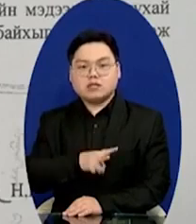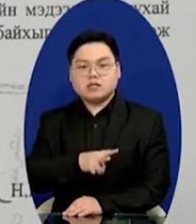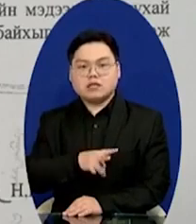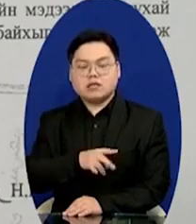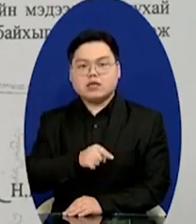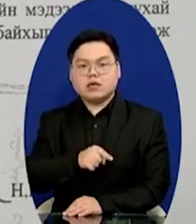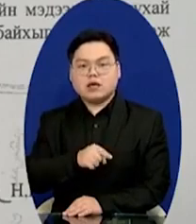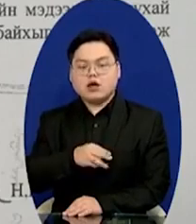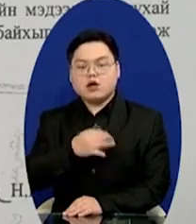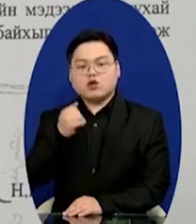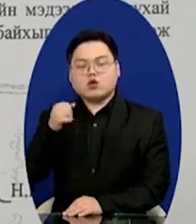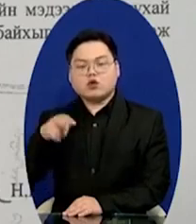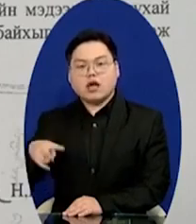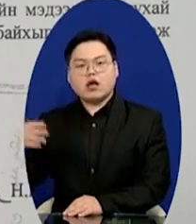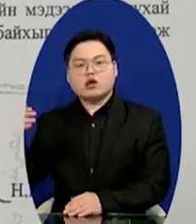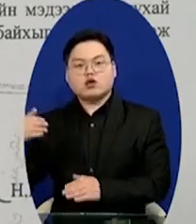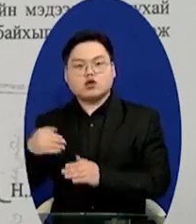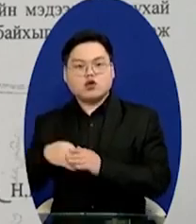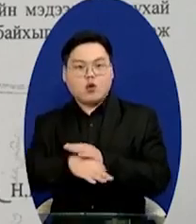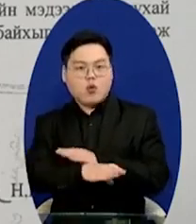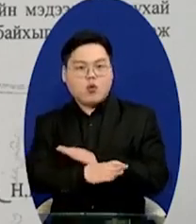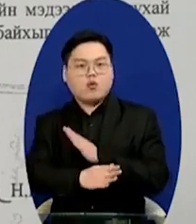за ингээд тушаалаа өргүүллээ.